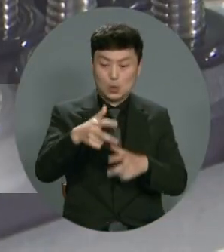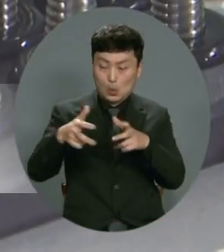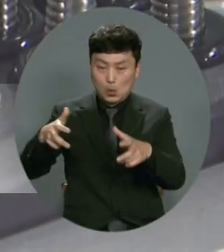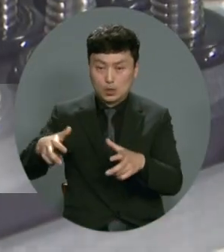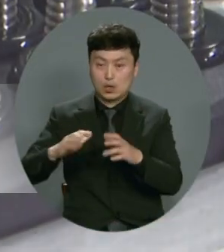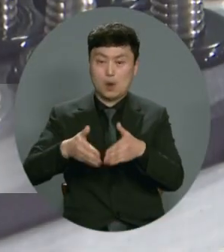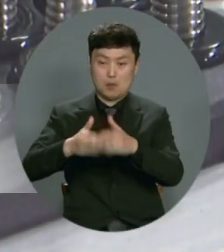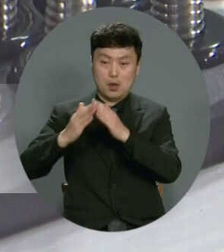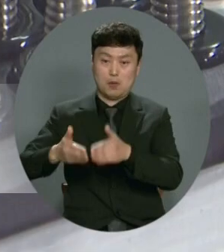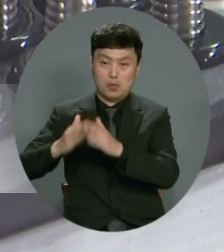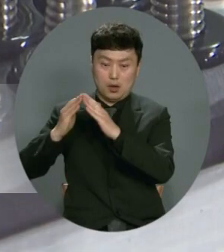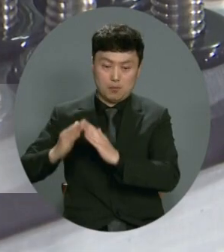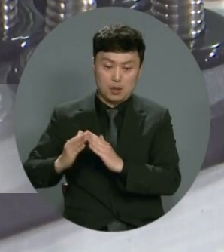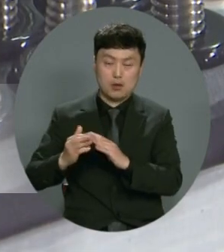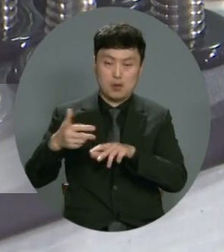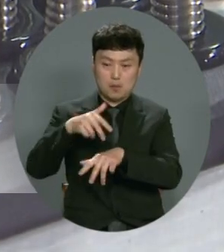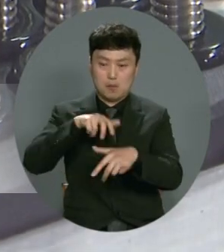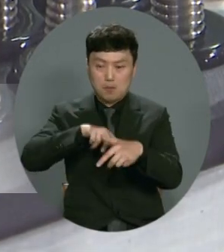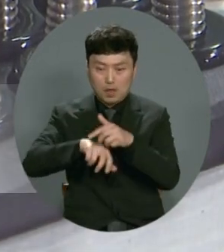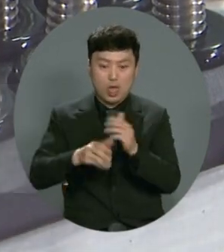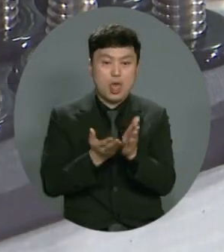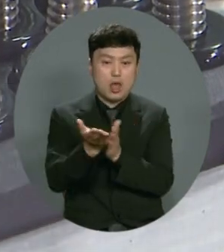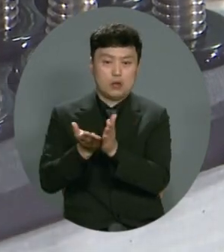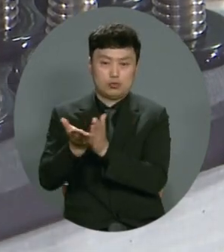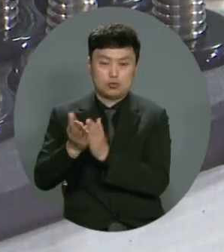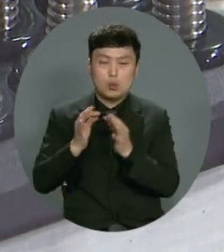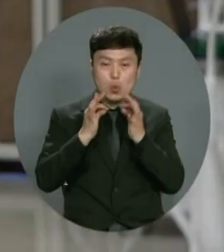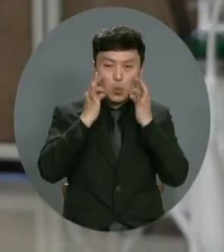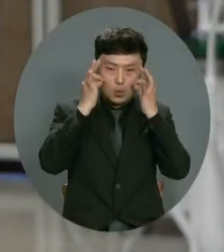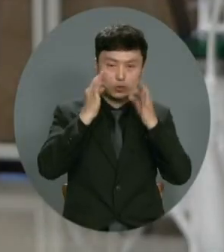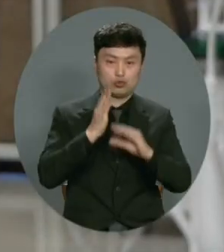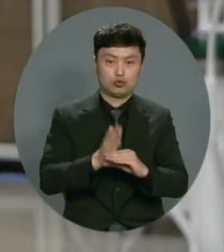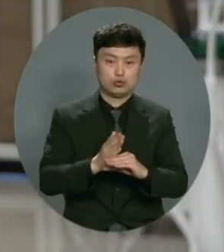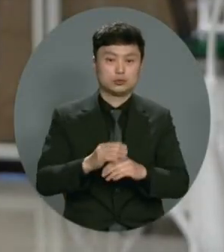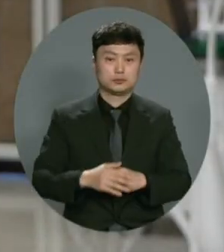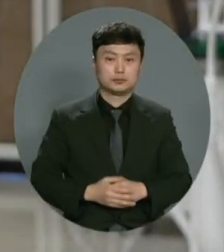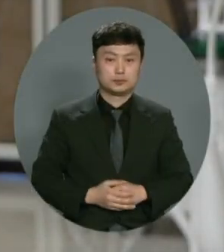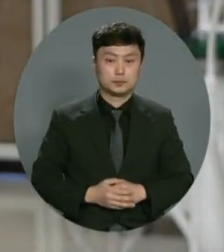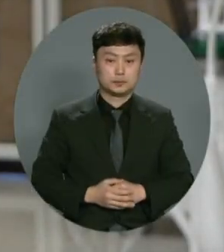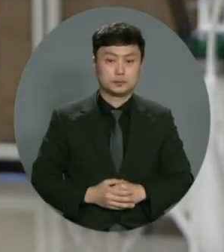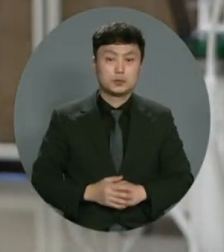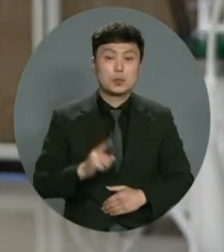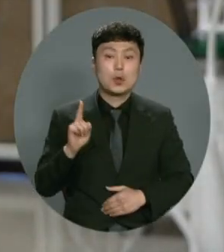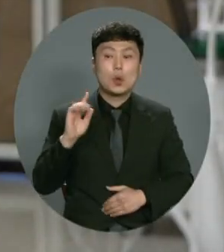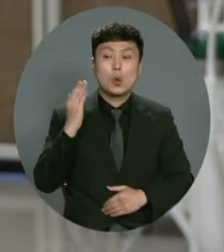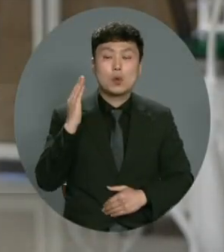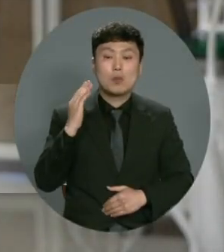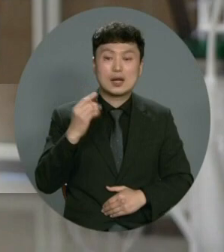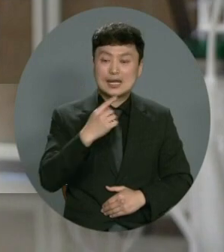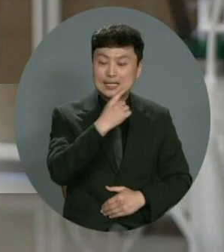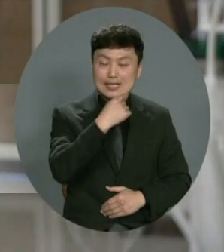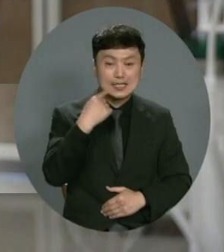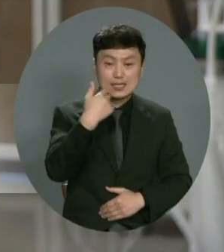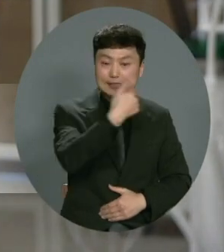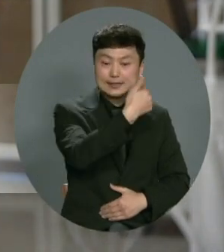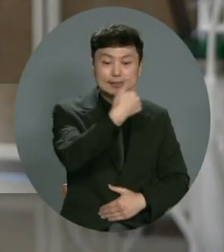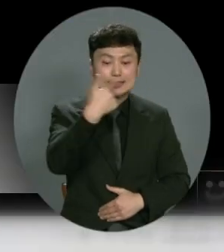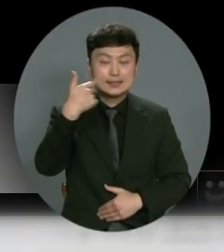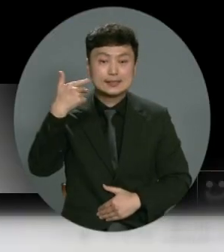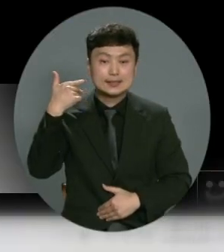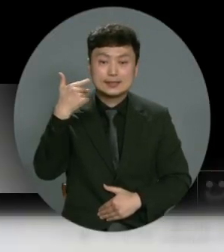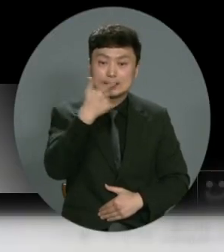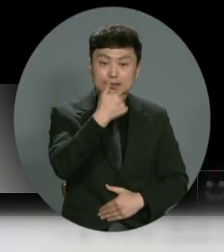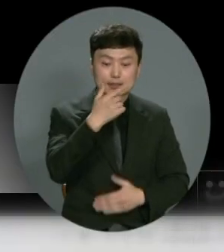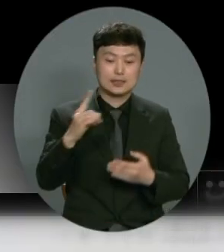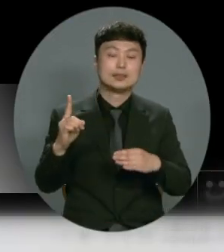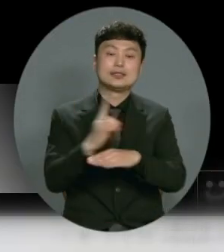협력사를 구축하고 적극적인 해외 진출에 나서고 있습니다. 요즘 대세로 통하는 디지털 덴티스트리, 즉 치과